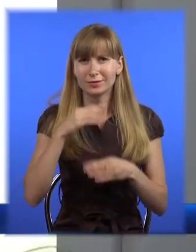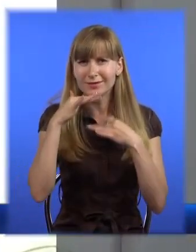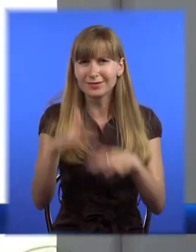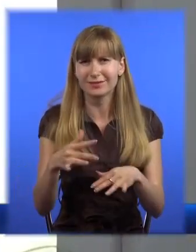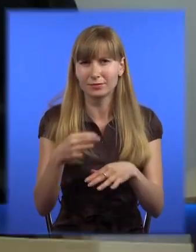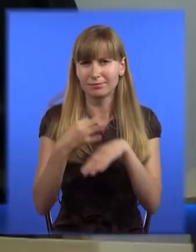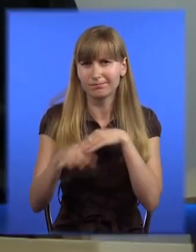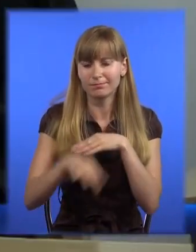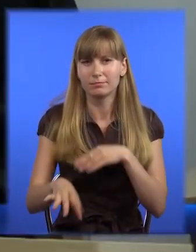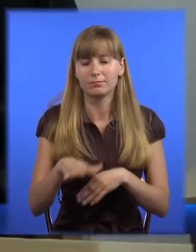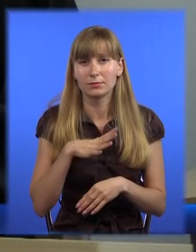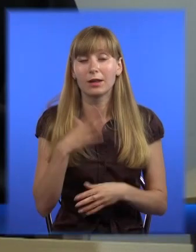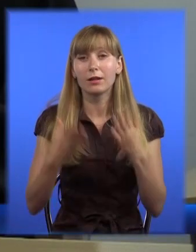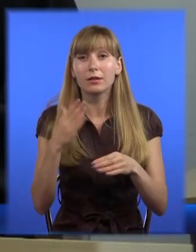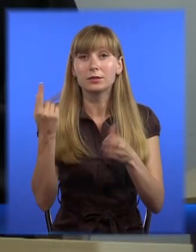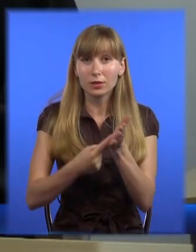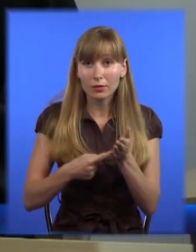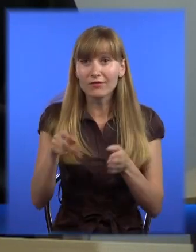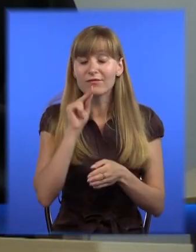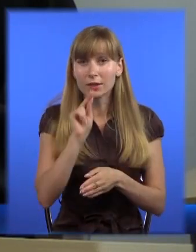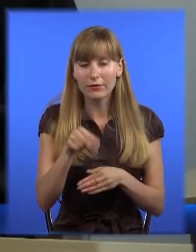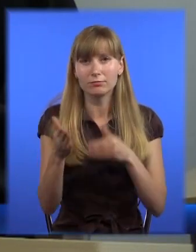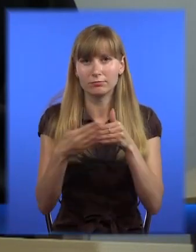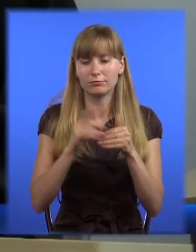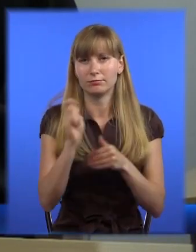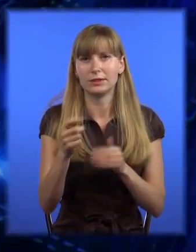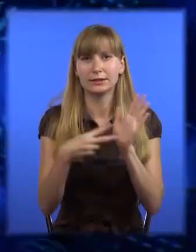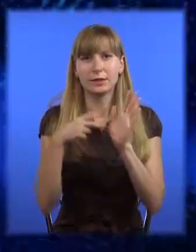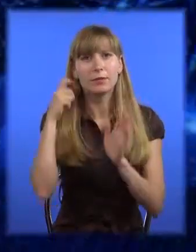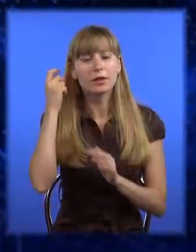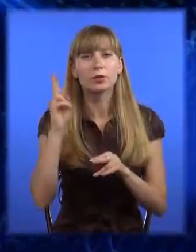заскоєна сімейній парі загрожуватиме до 7 років ув'язнення.